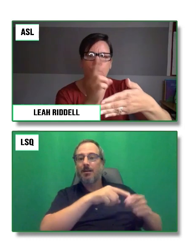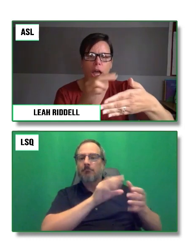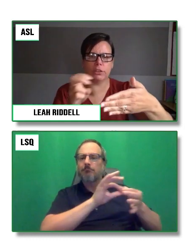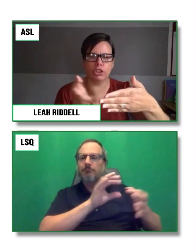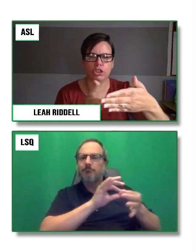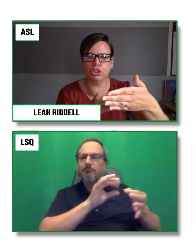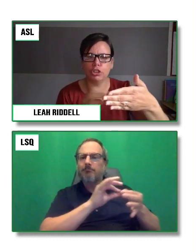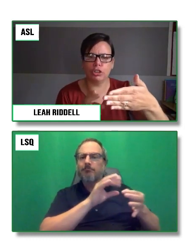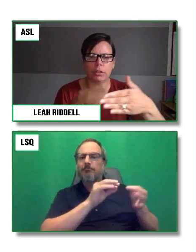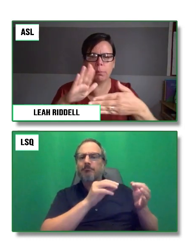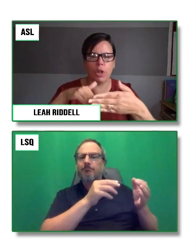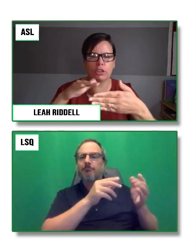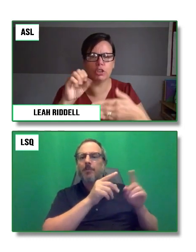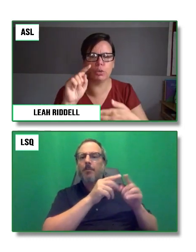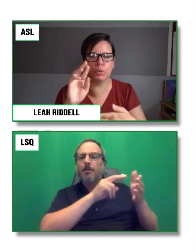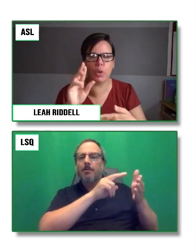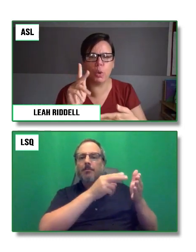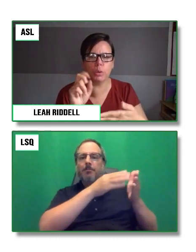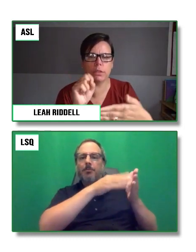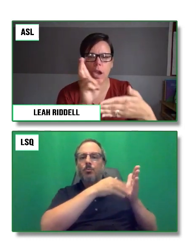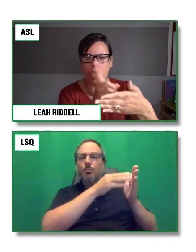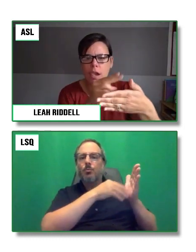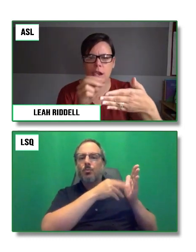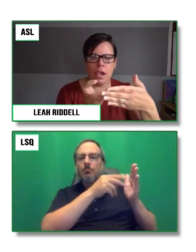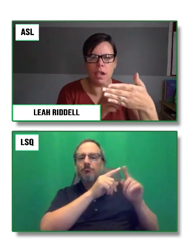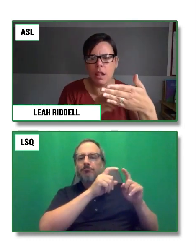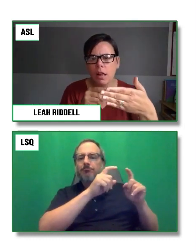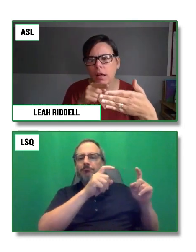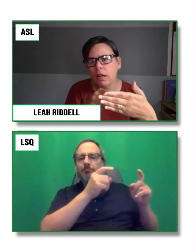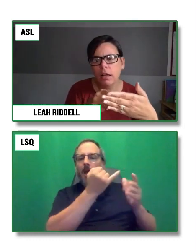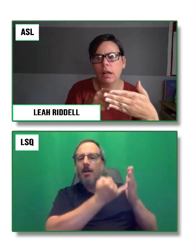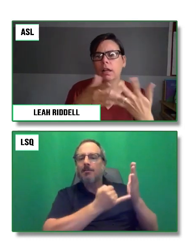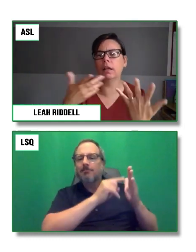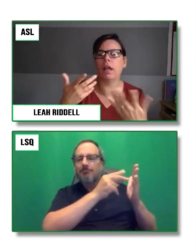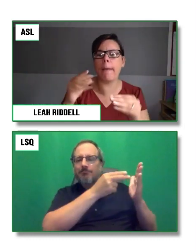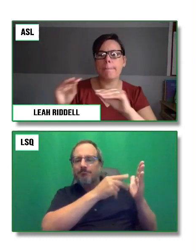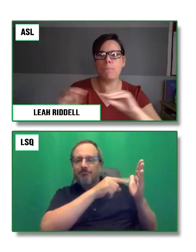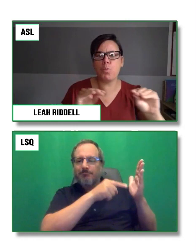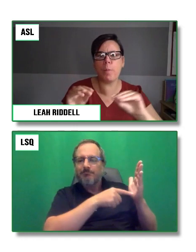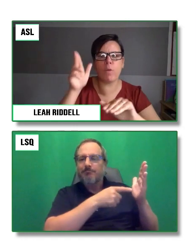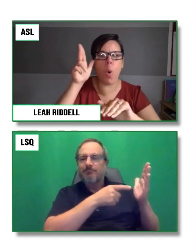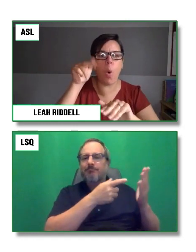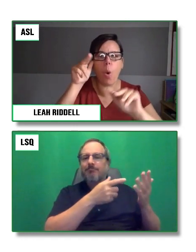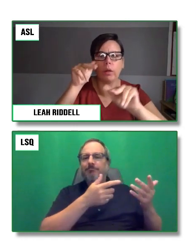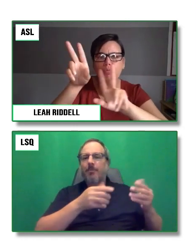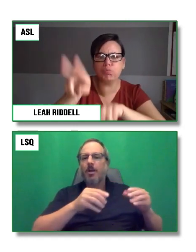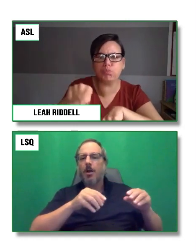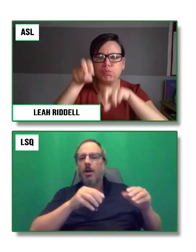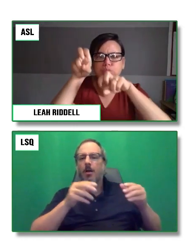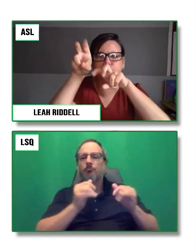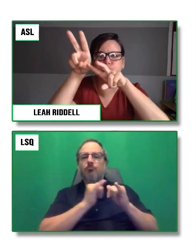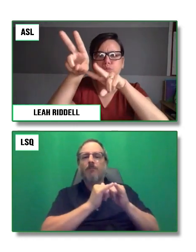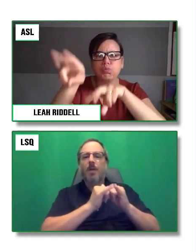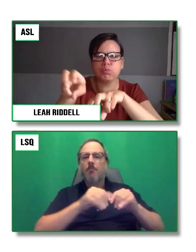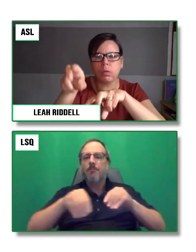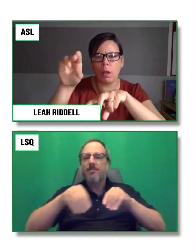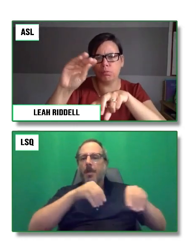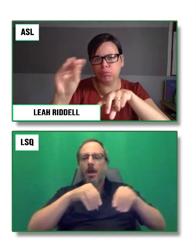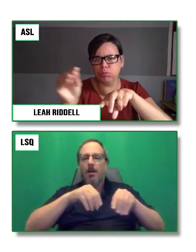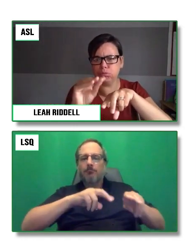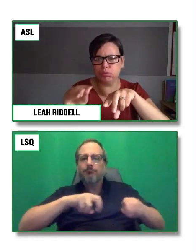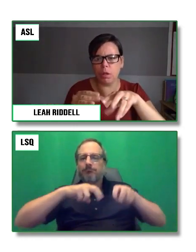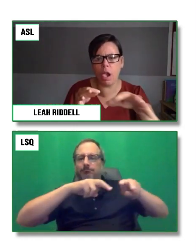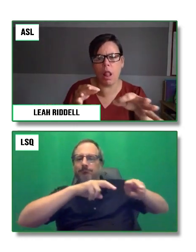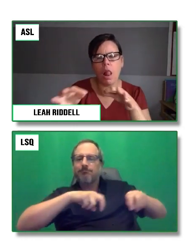description visuelle d'une œuvre. La personne peut me décrire les traits tracés